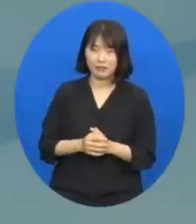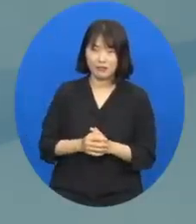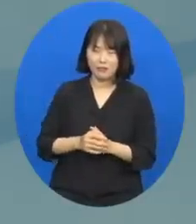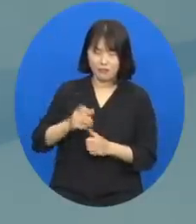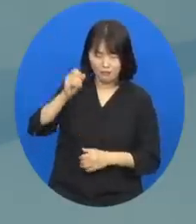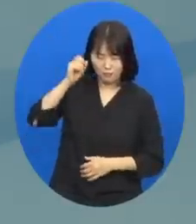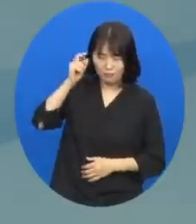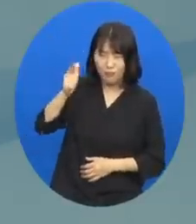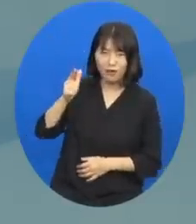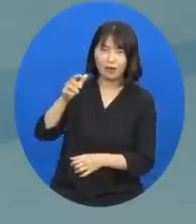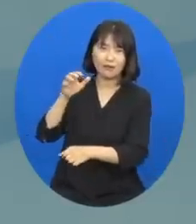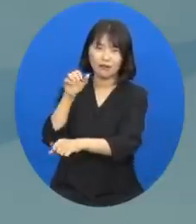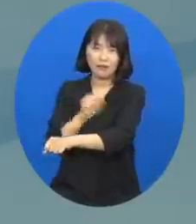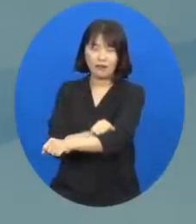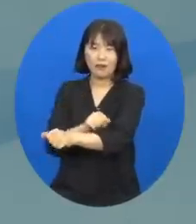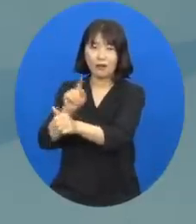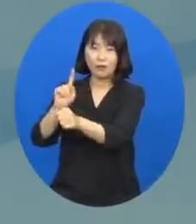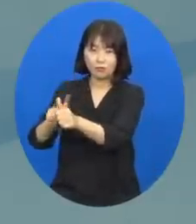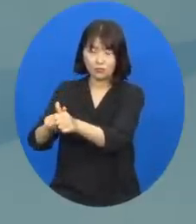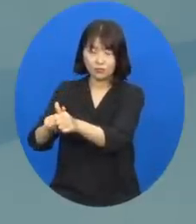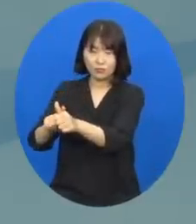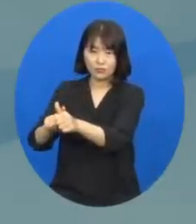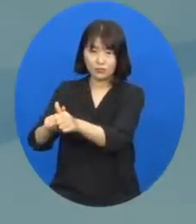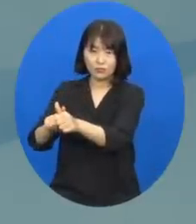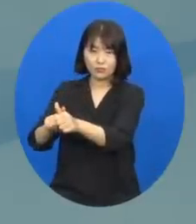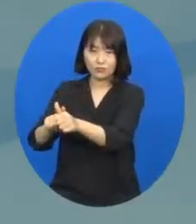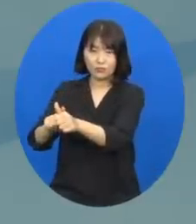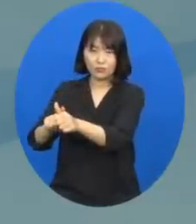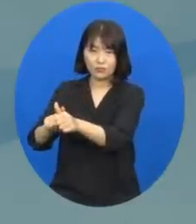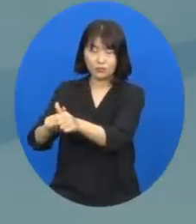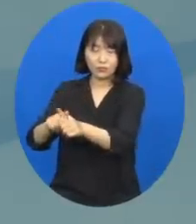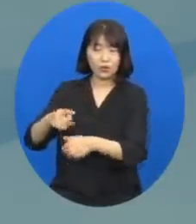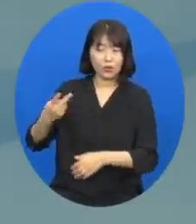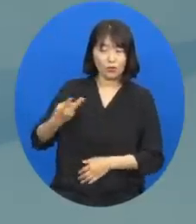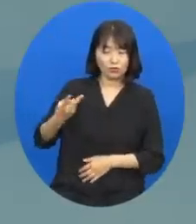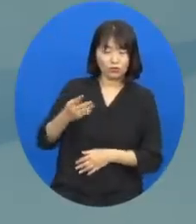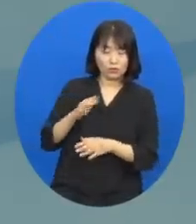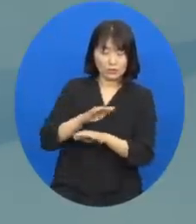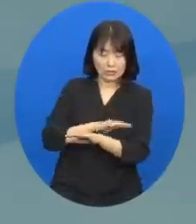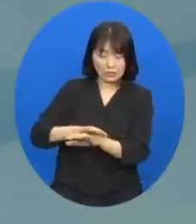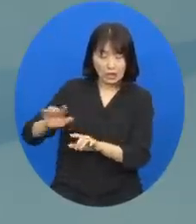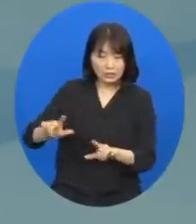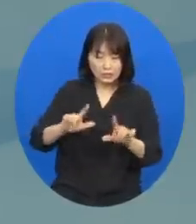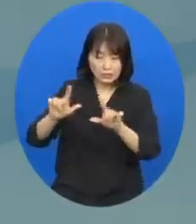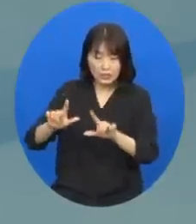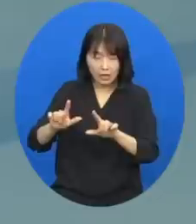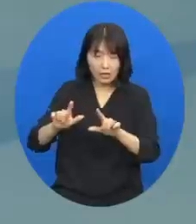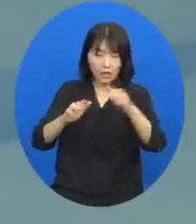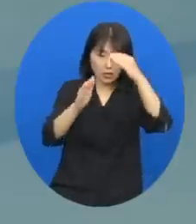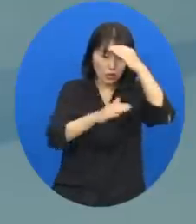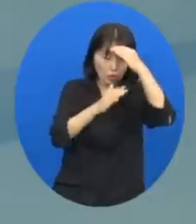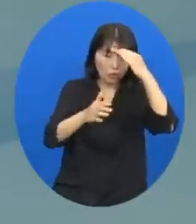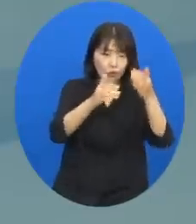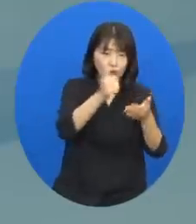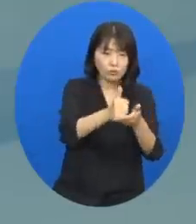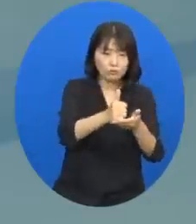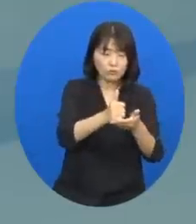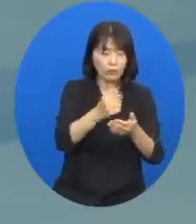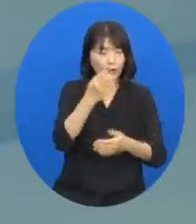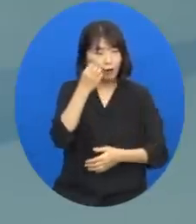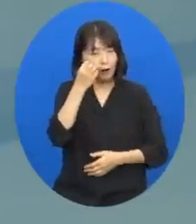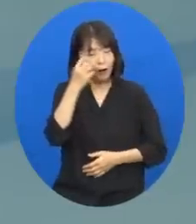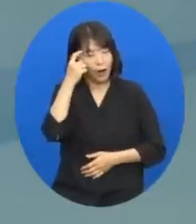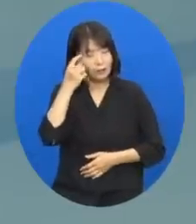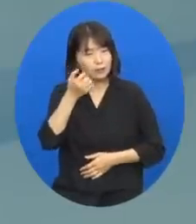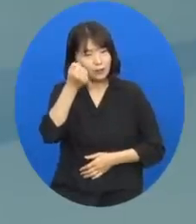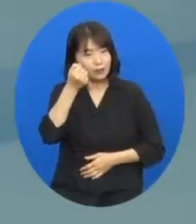분인데 저랑 잘 지내니까 성도님 들여 희한하게 생각하는 겁니다 둘이 너무 잘 주에 지 매 그게